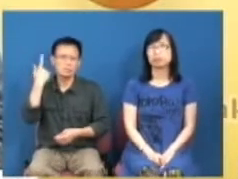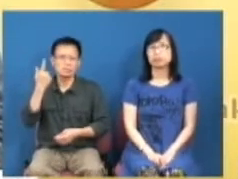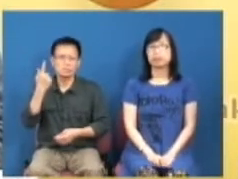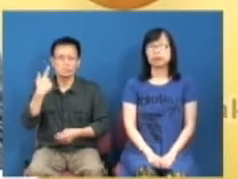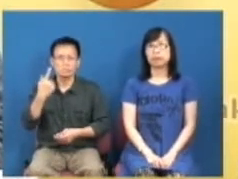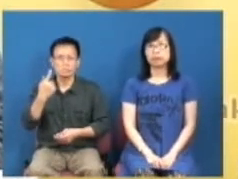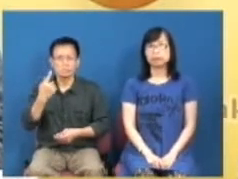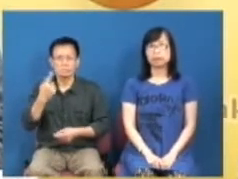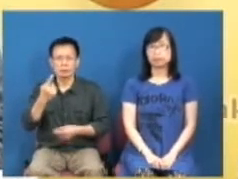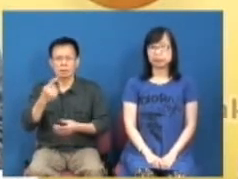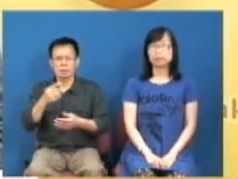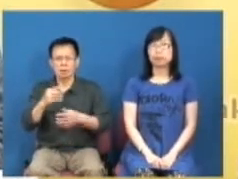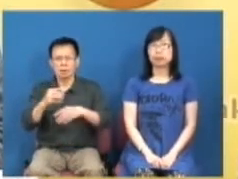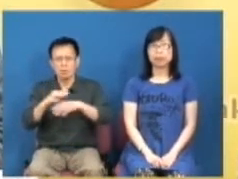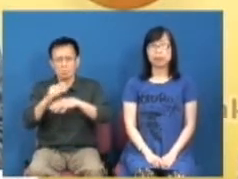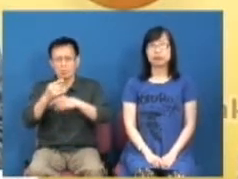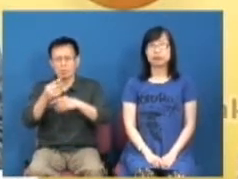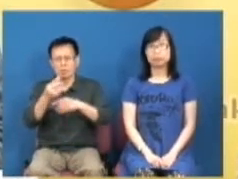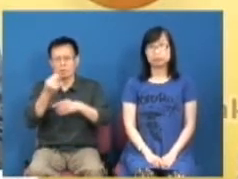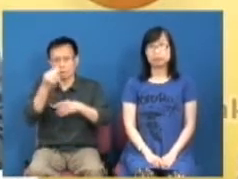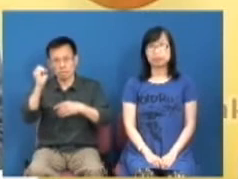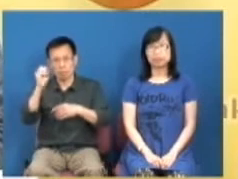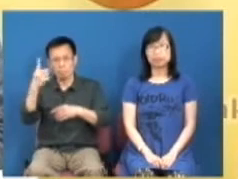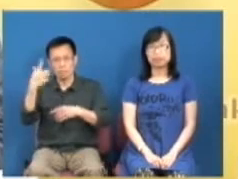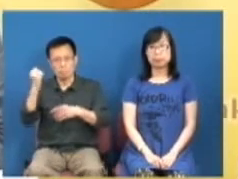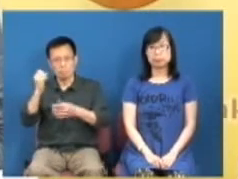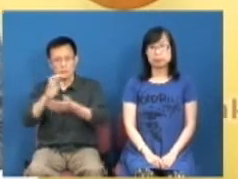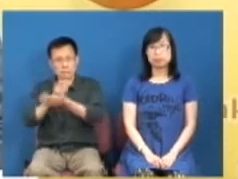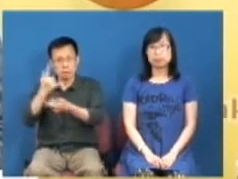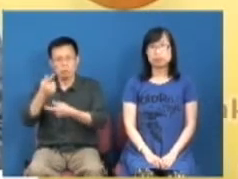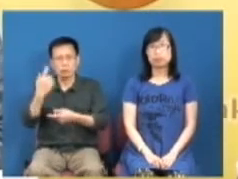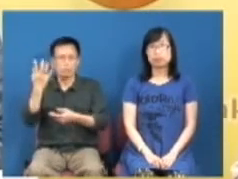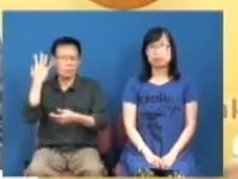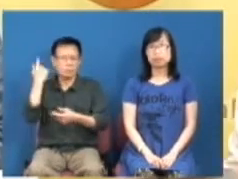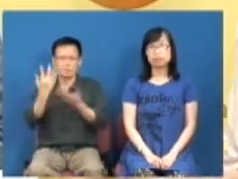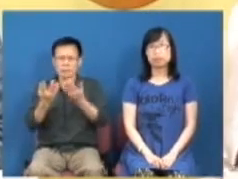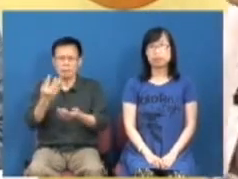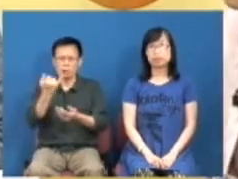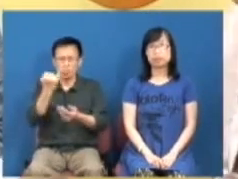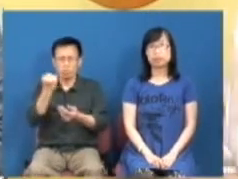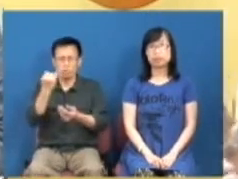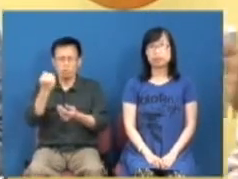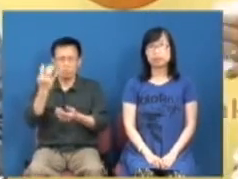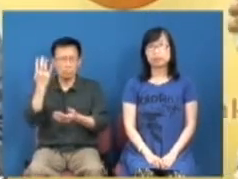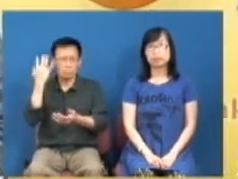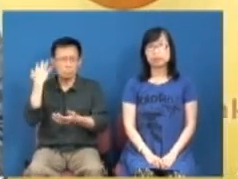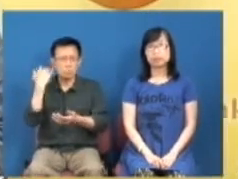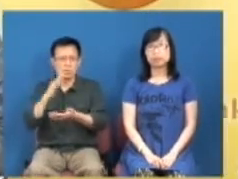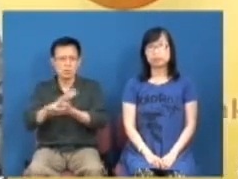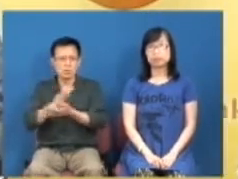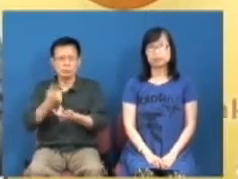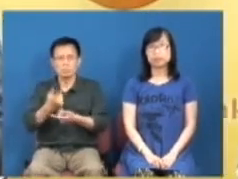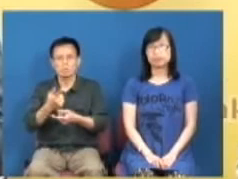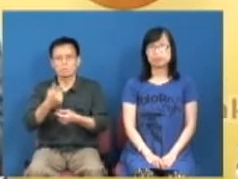從啱啱經濟七八十年代經濟開始起飛，或者甚或至更早，就係六十年代開始都已經開，即係香港其